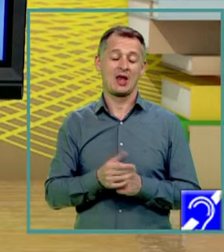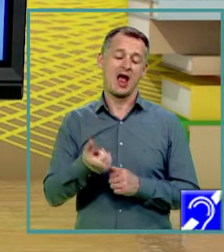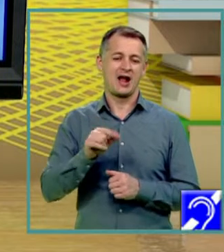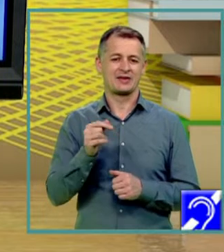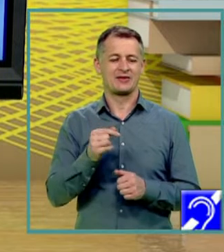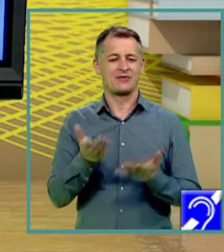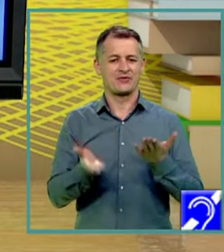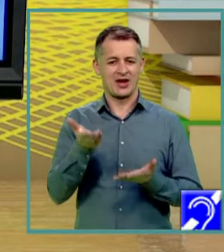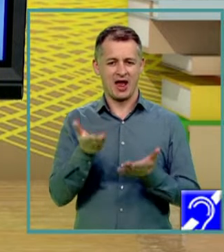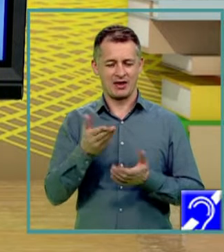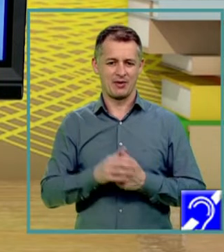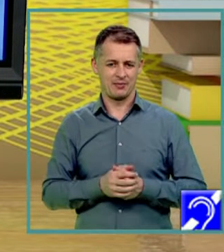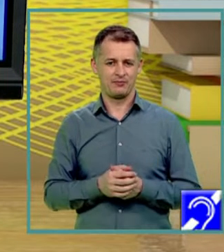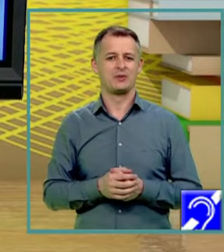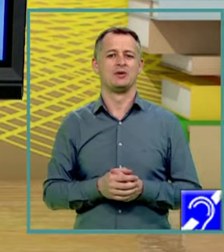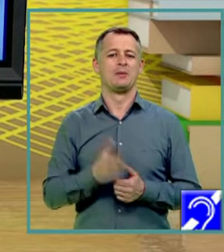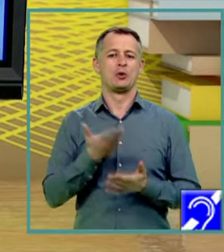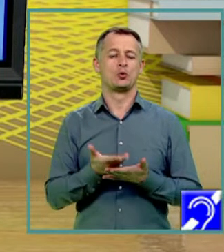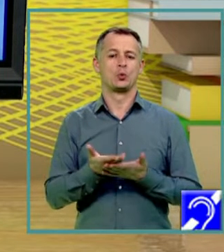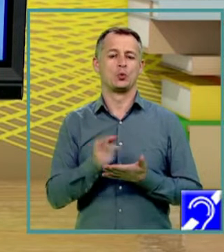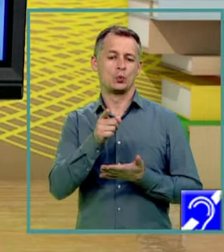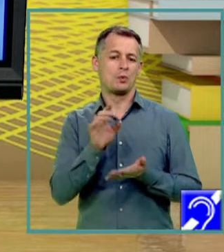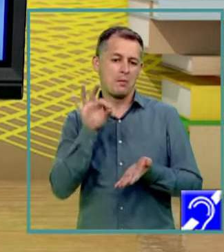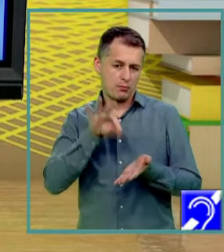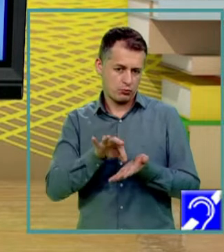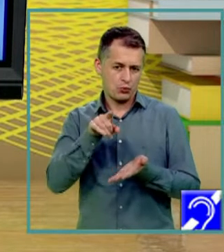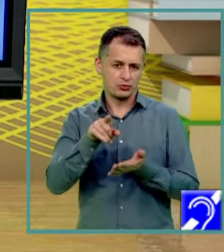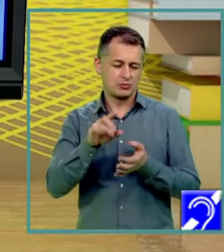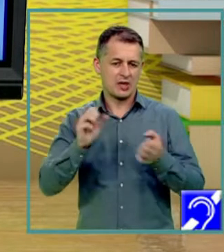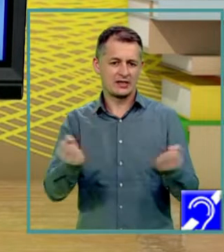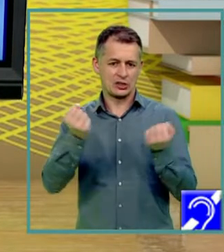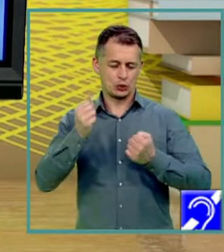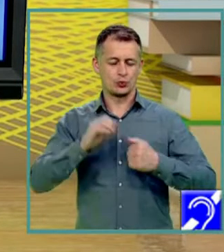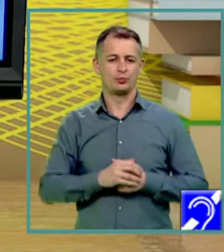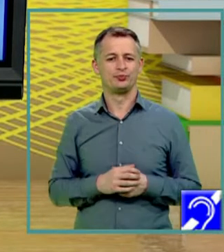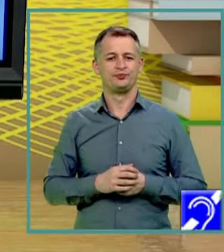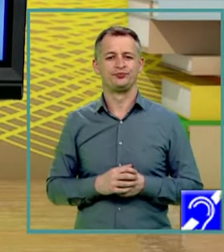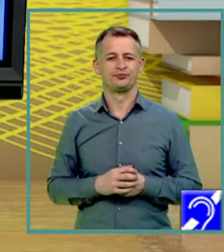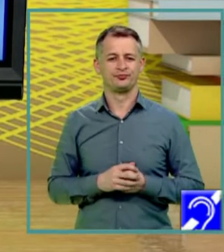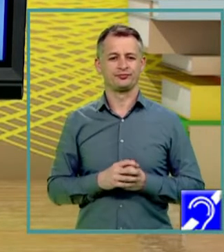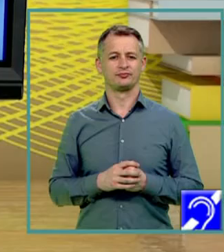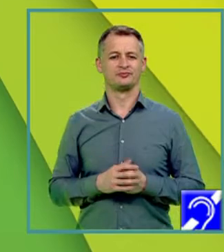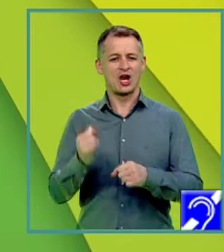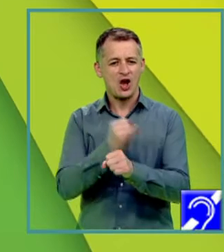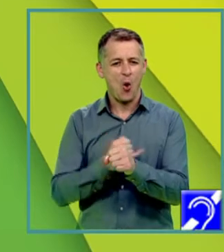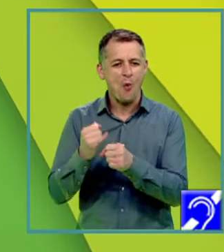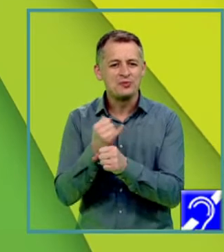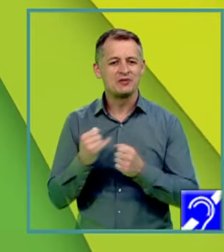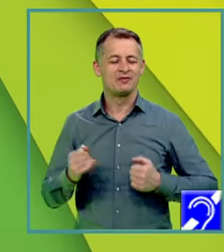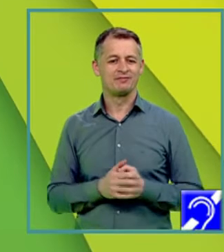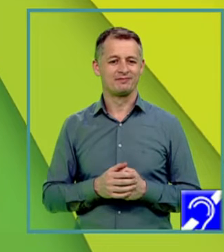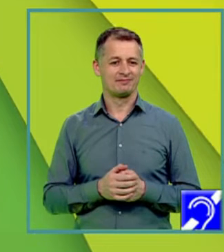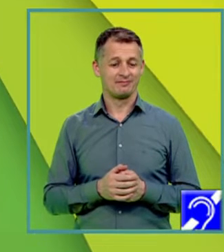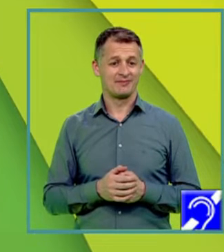algoritmul propus Bineînțeles că varianta recursiva propune lucruri cu supra grame și observăm că în